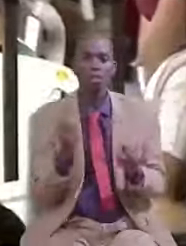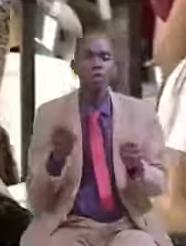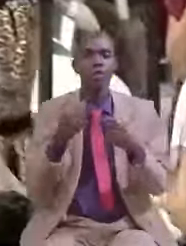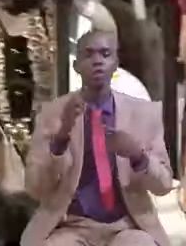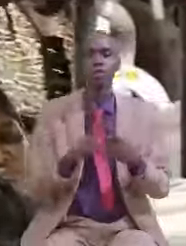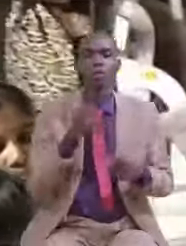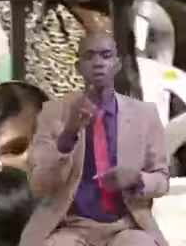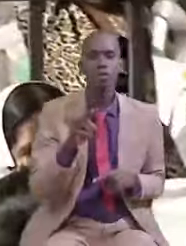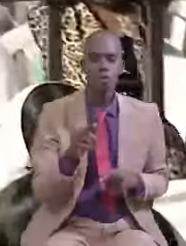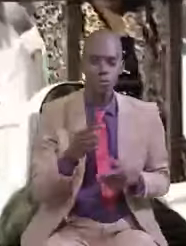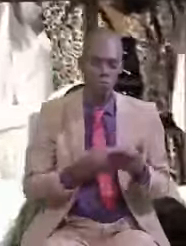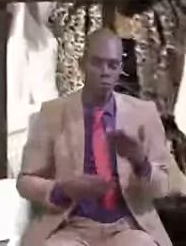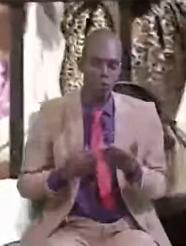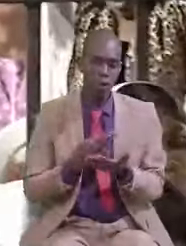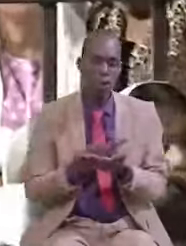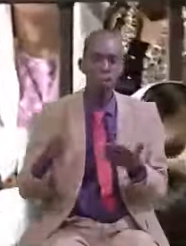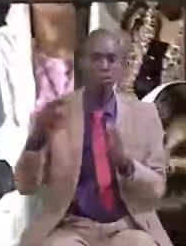Vous aurez la justice.